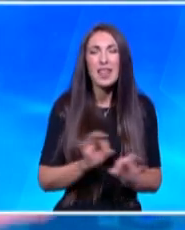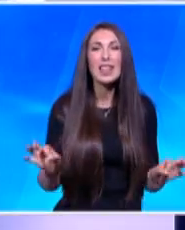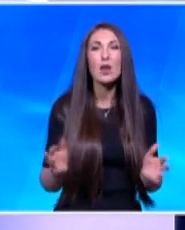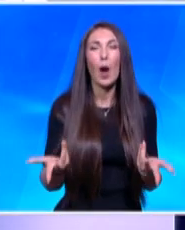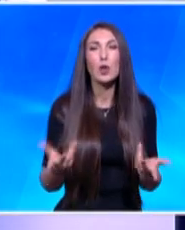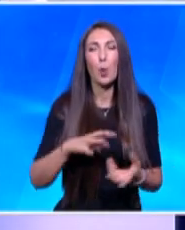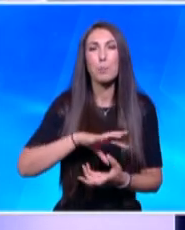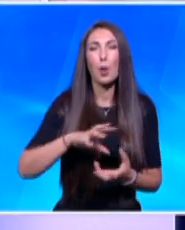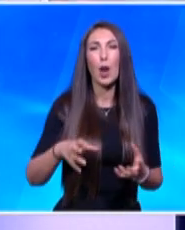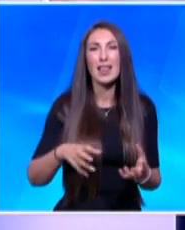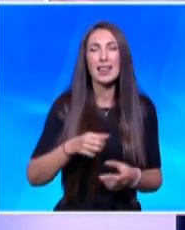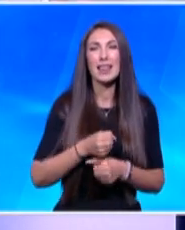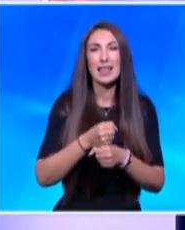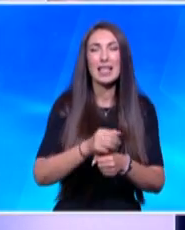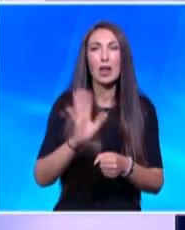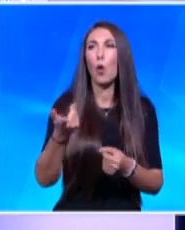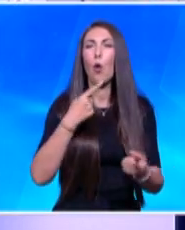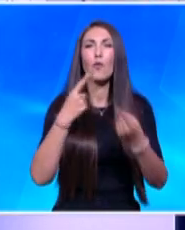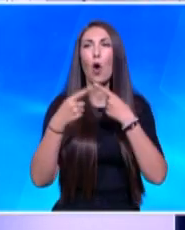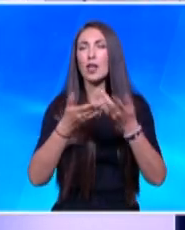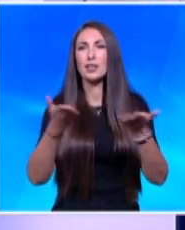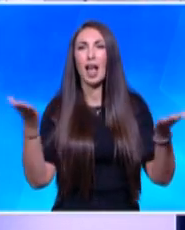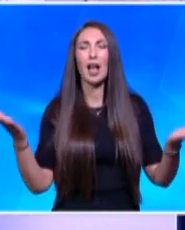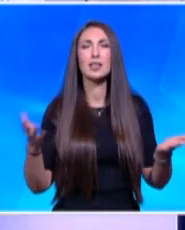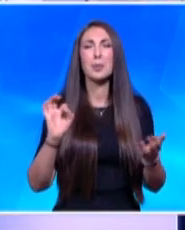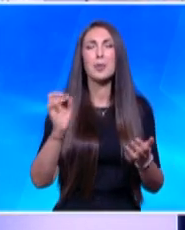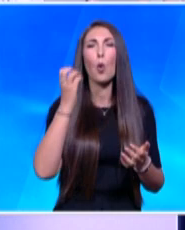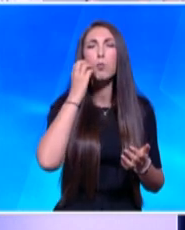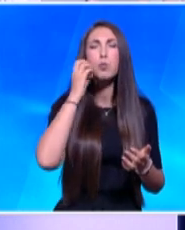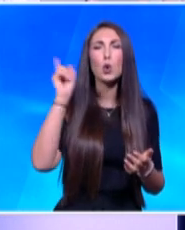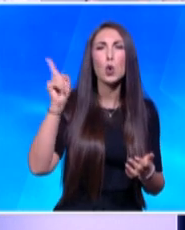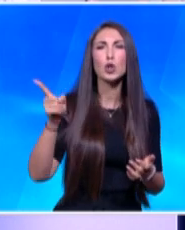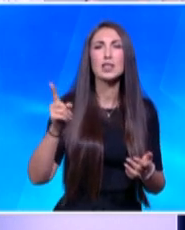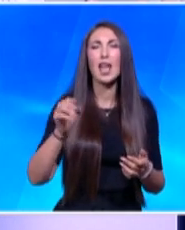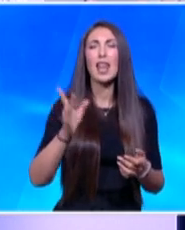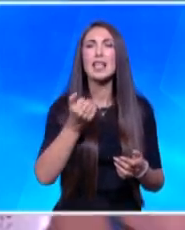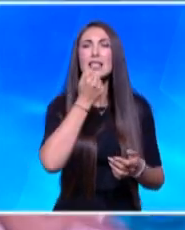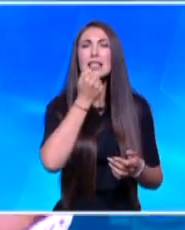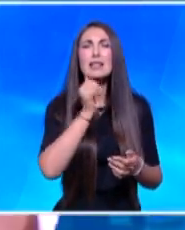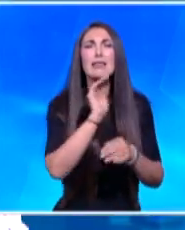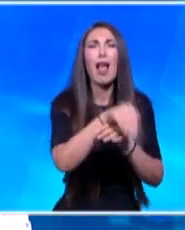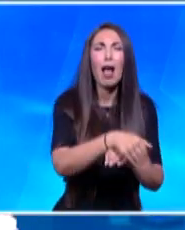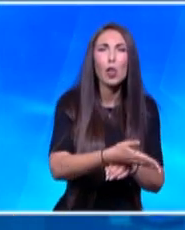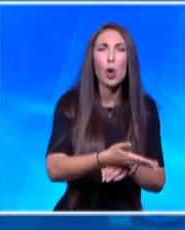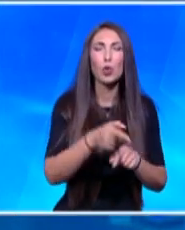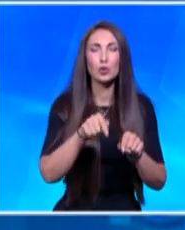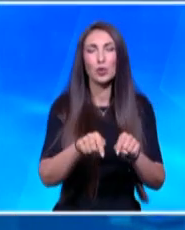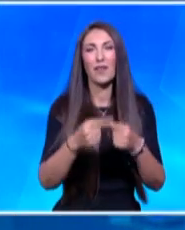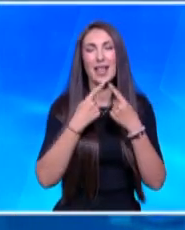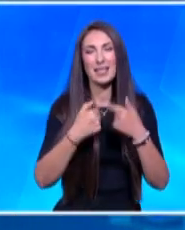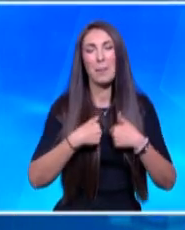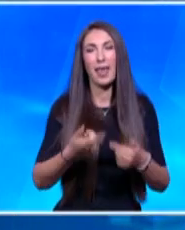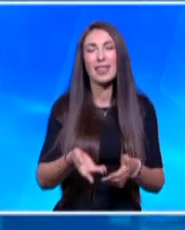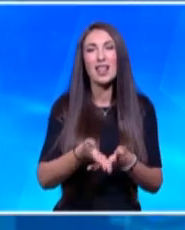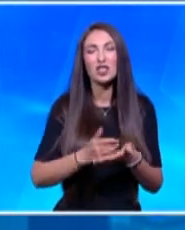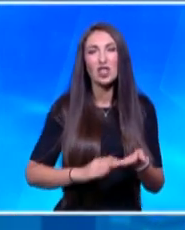някой политик отиде и почне да говори от някъде, като почнете от Брюксел и стигнете до село долу на Нагорнище, за мен това е част